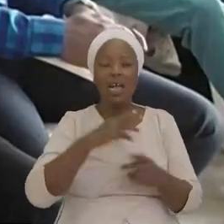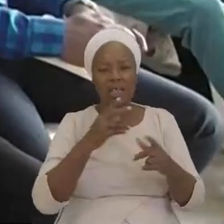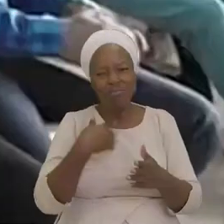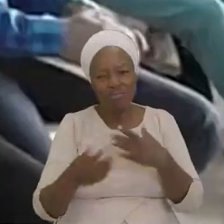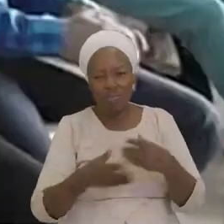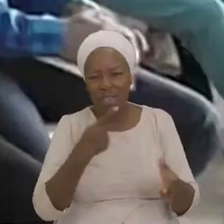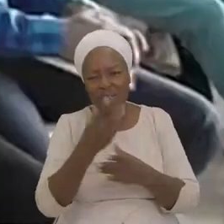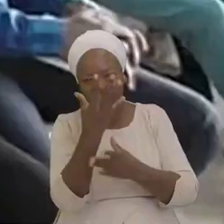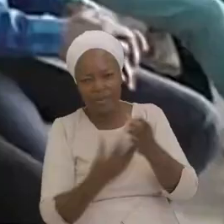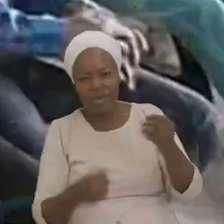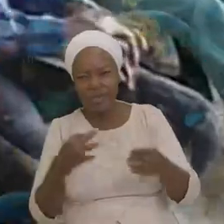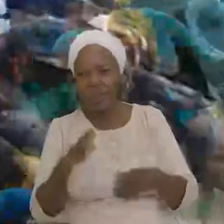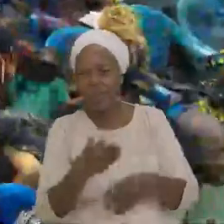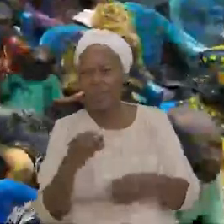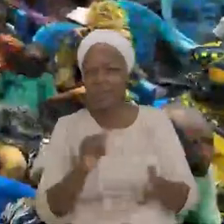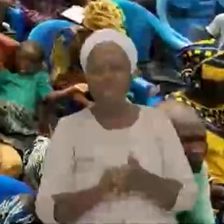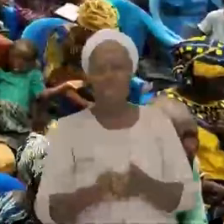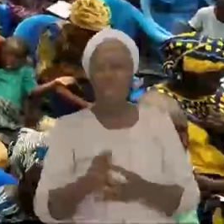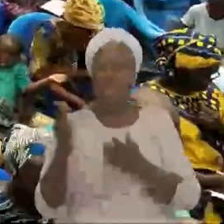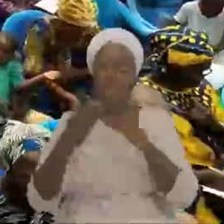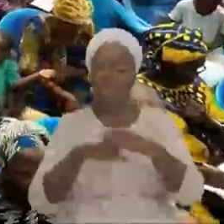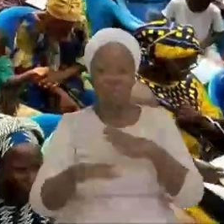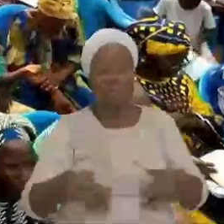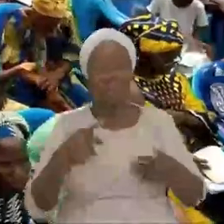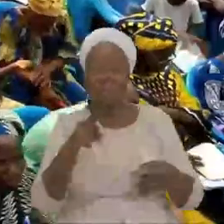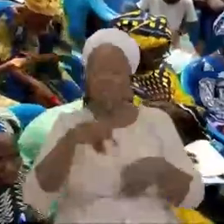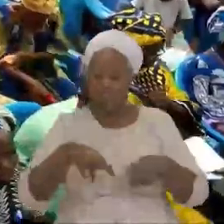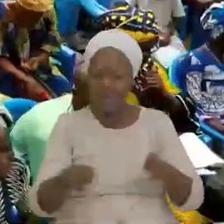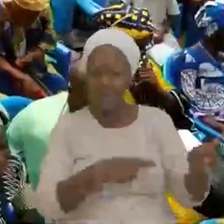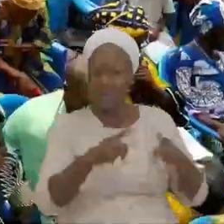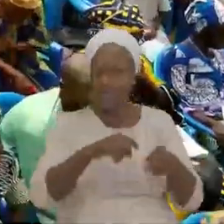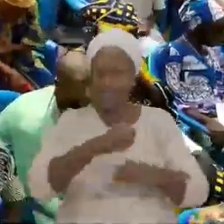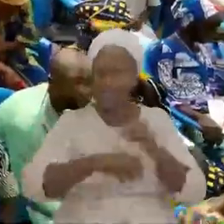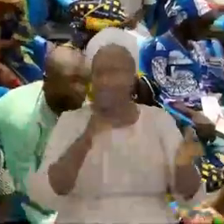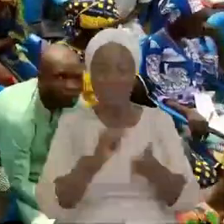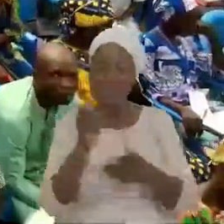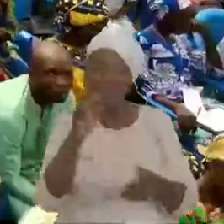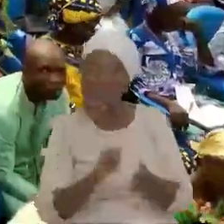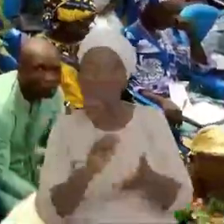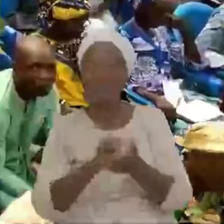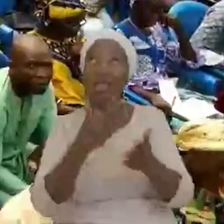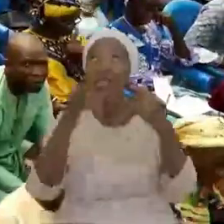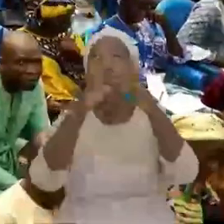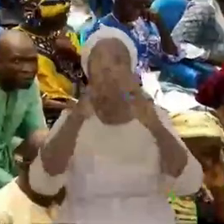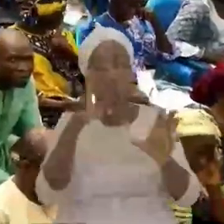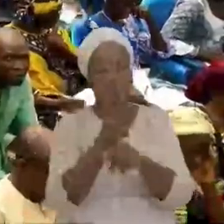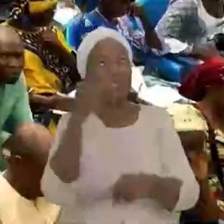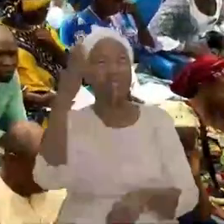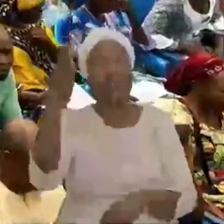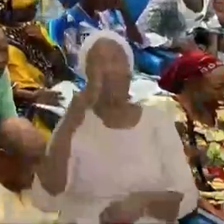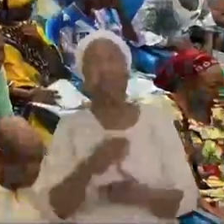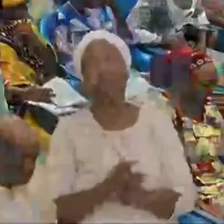lui. Et peu importe l'absence, peu importe l'absence que ces choses amènent dans ta